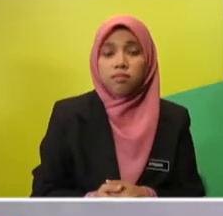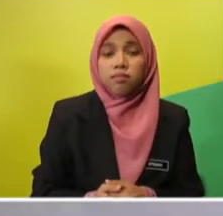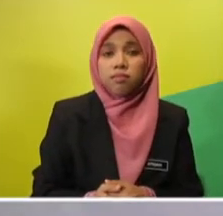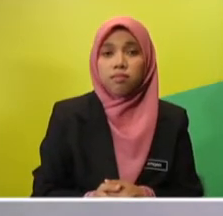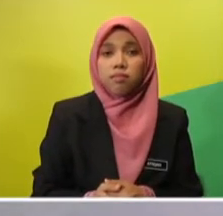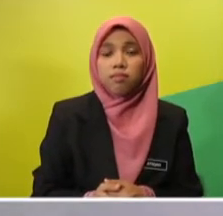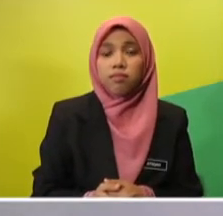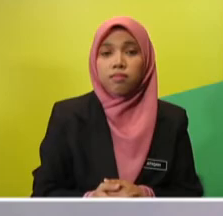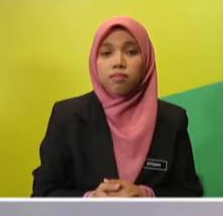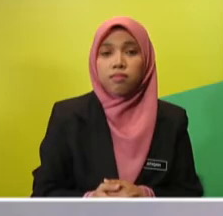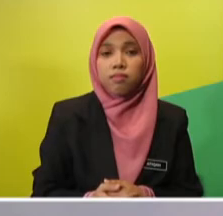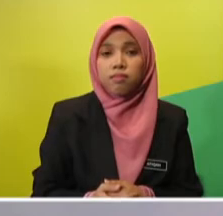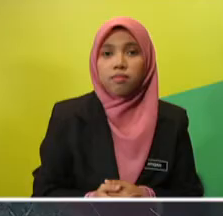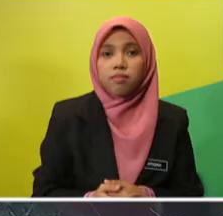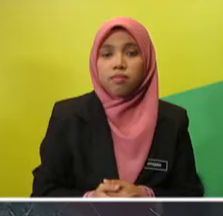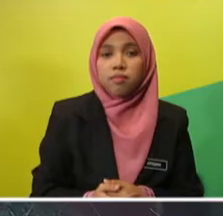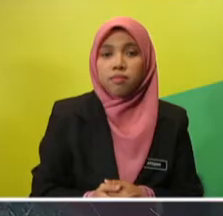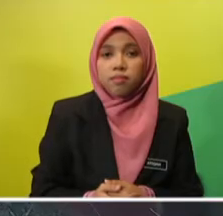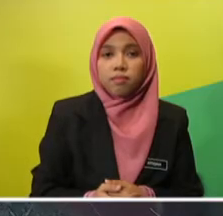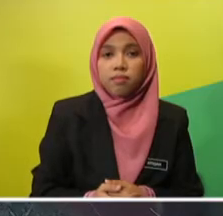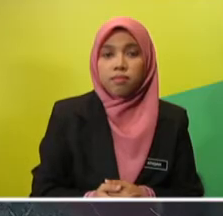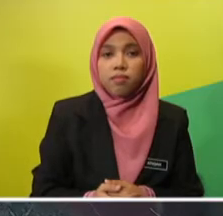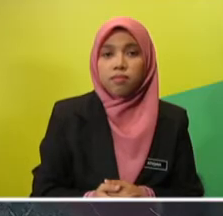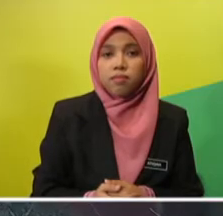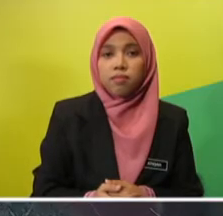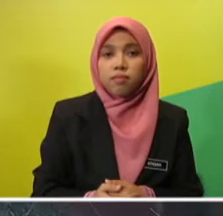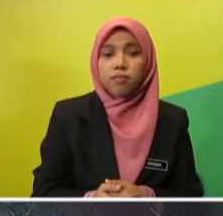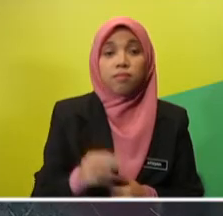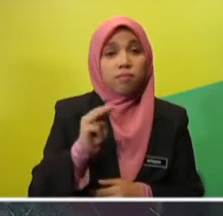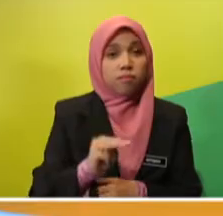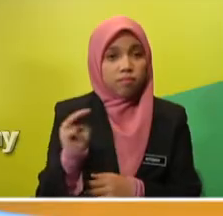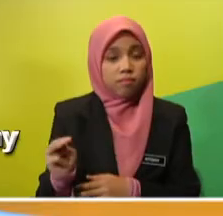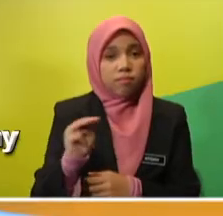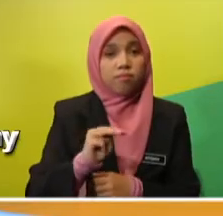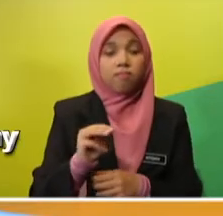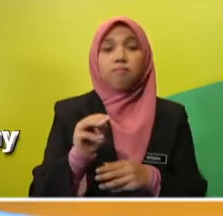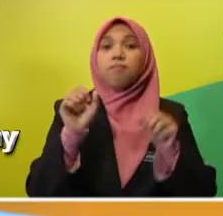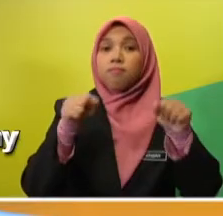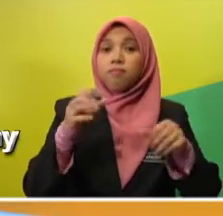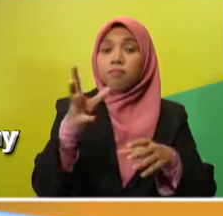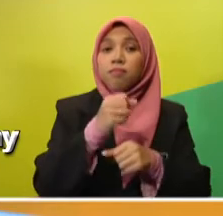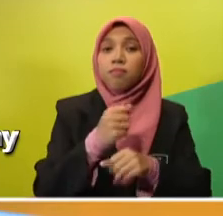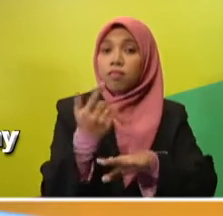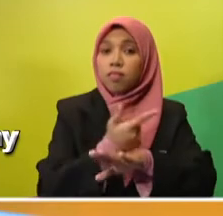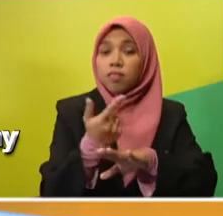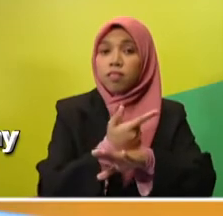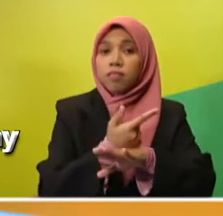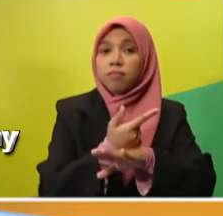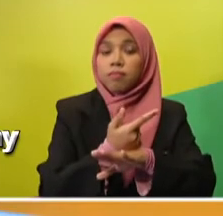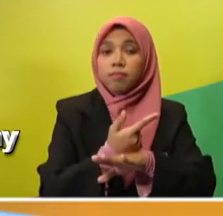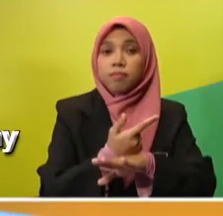berkenaan dengan topik kita hari ini, cikgu? Okey, murid-murid boleh dapatkan bahan dan latihan di dalam portal